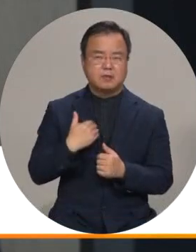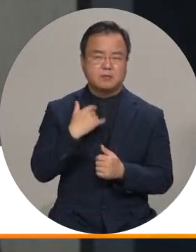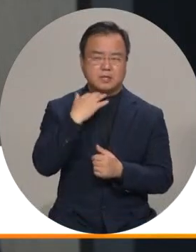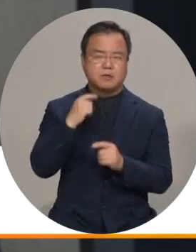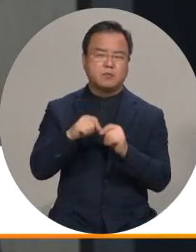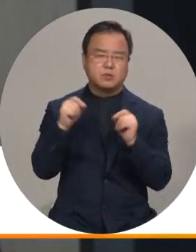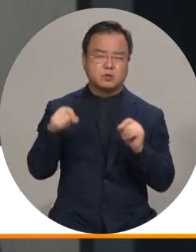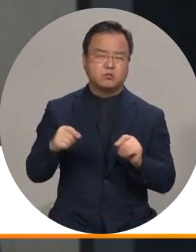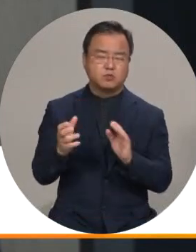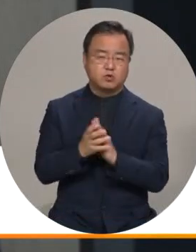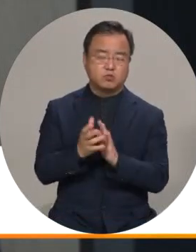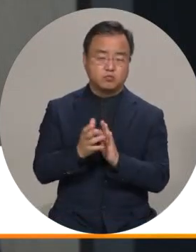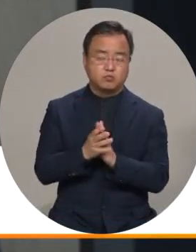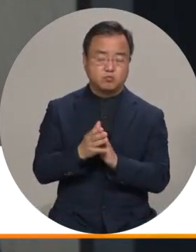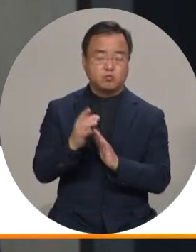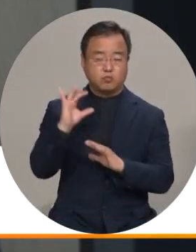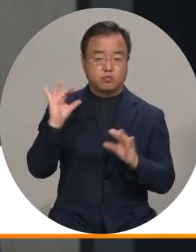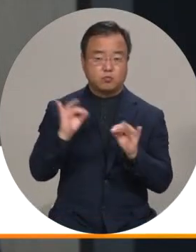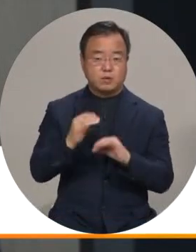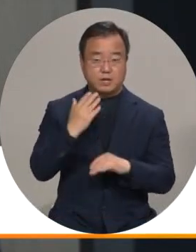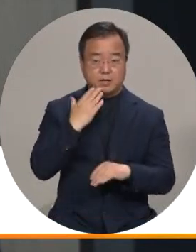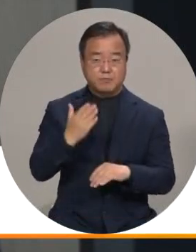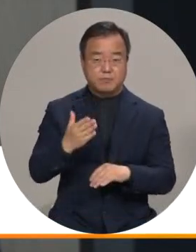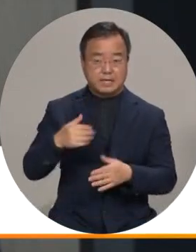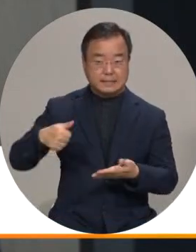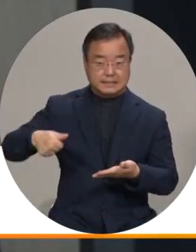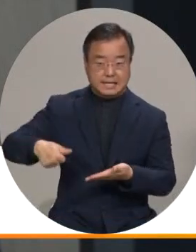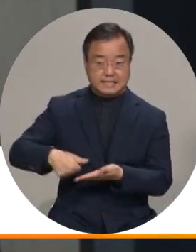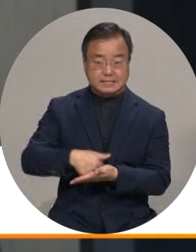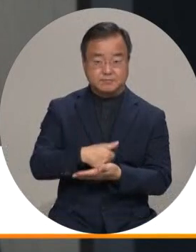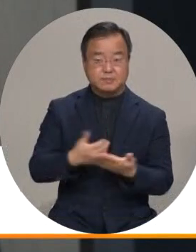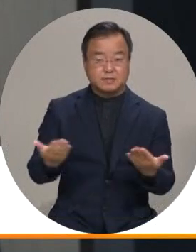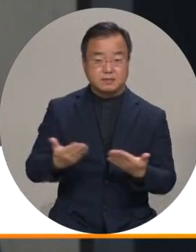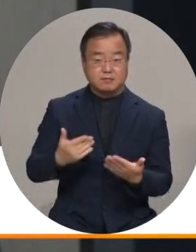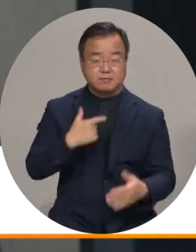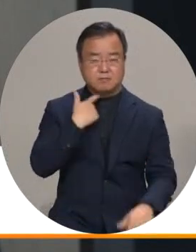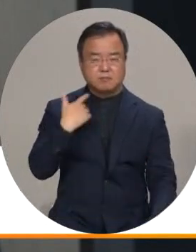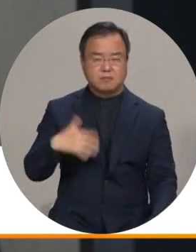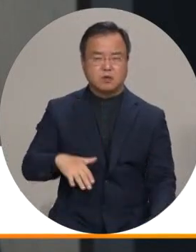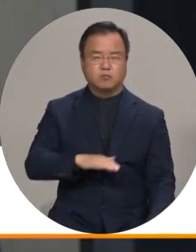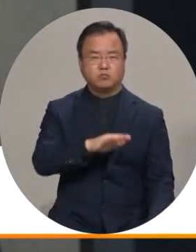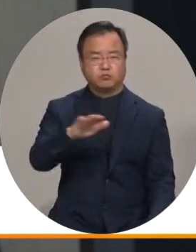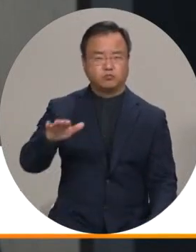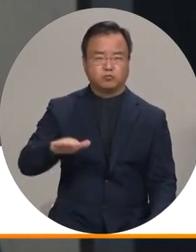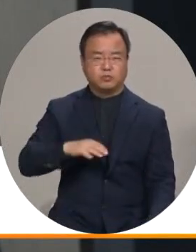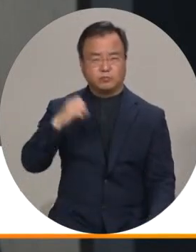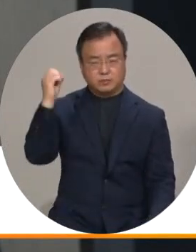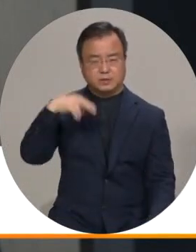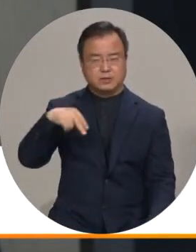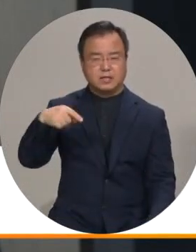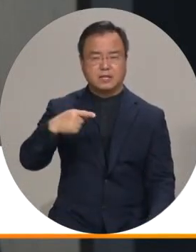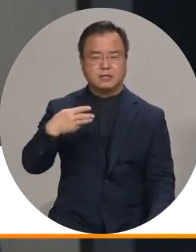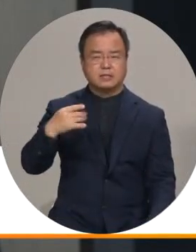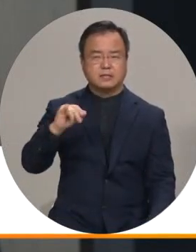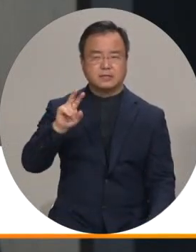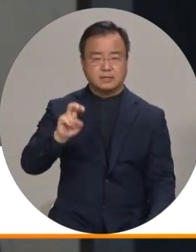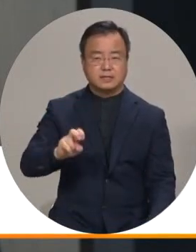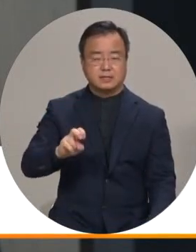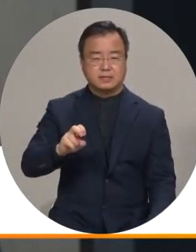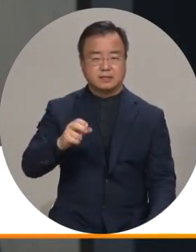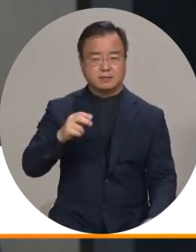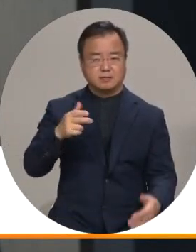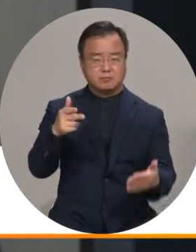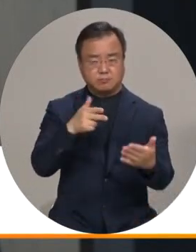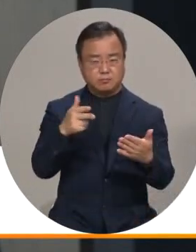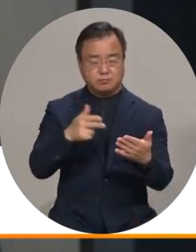텐데 다림질을 해 보는 세대는 아니거든요 워낙 우리는 이제 스팀 다림이 세대이기도 하고